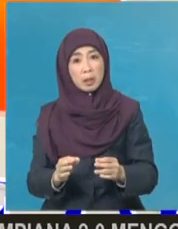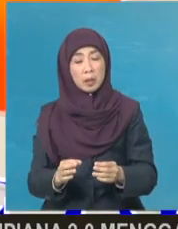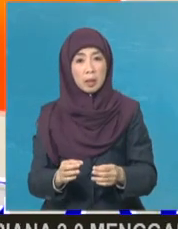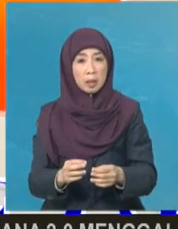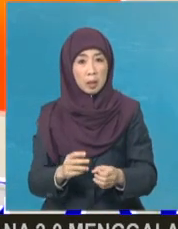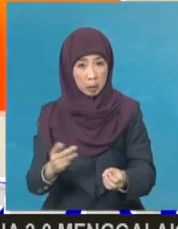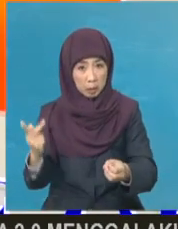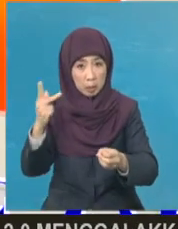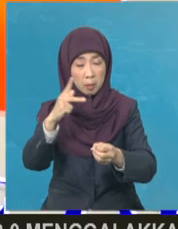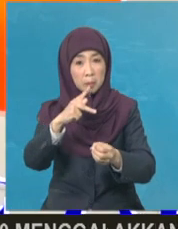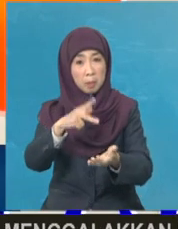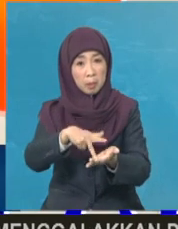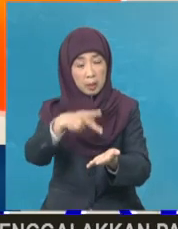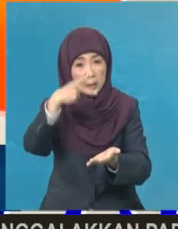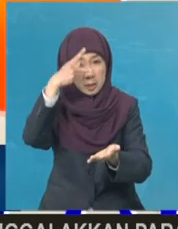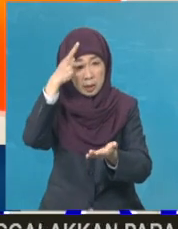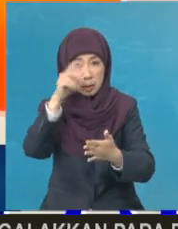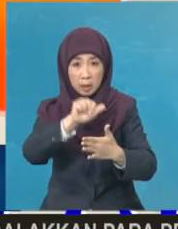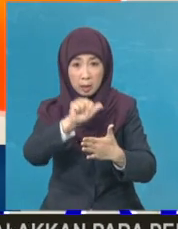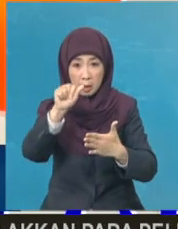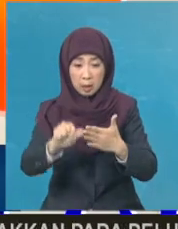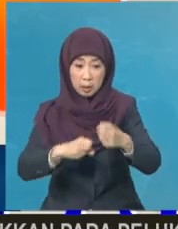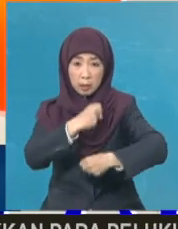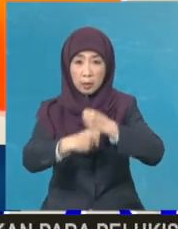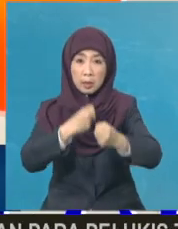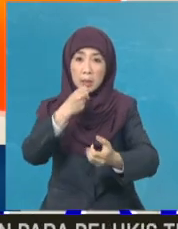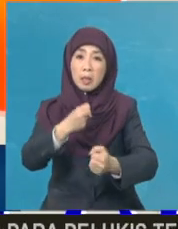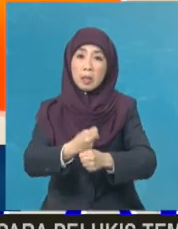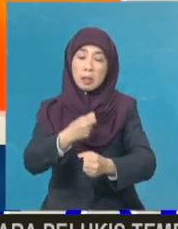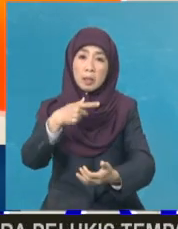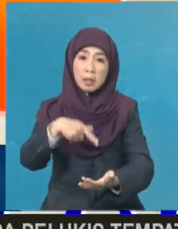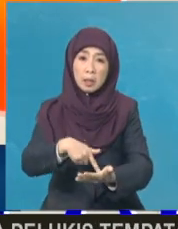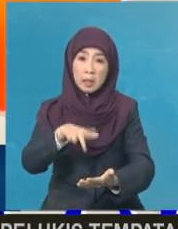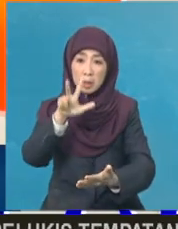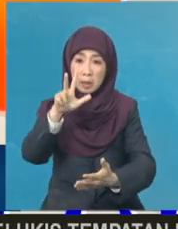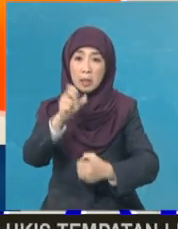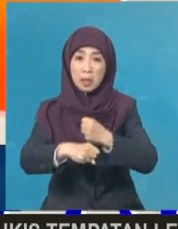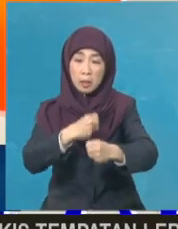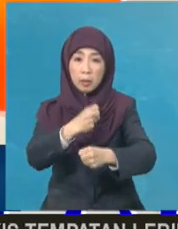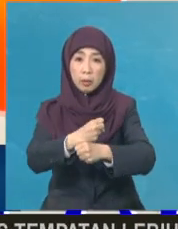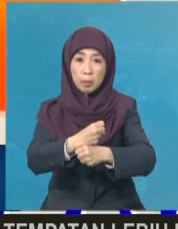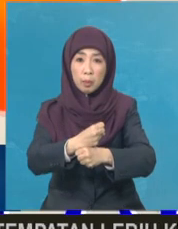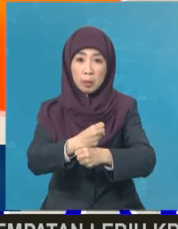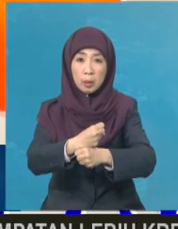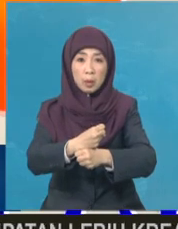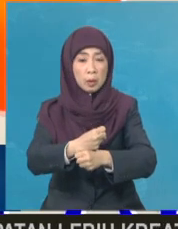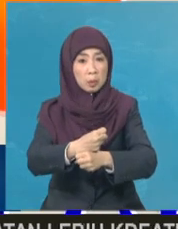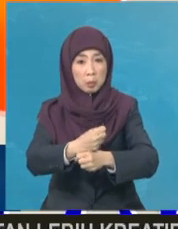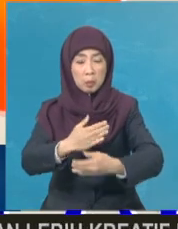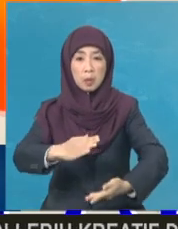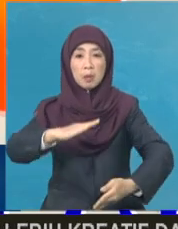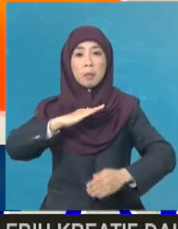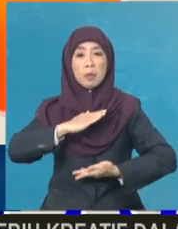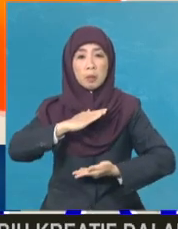pelajar tahun akhir disini pengalaman saya selama tiga tahun petisi dirinya amat amat